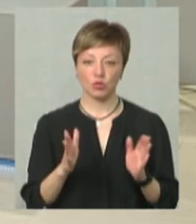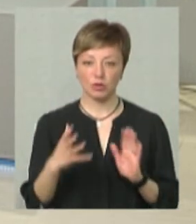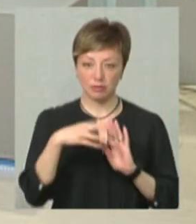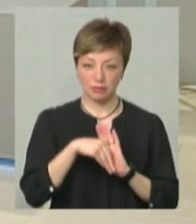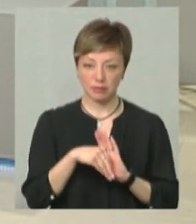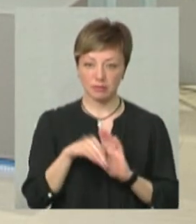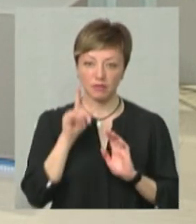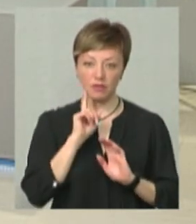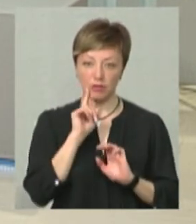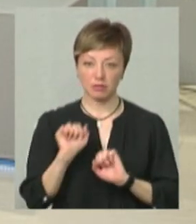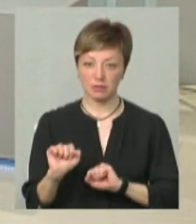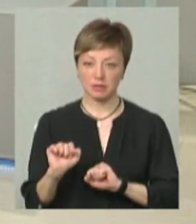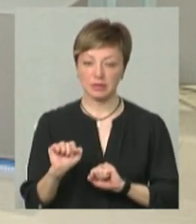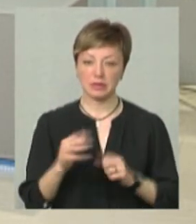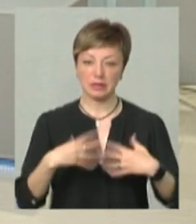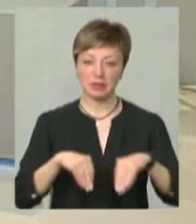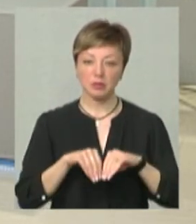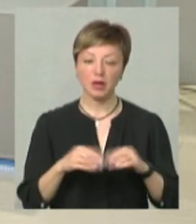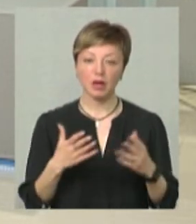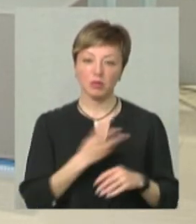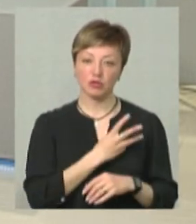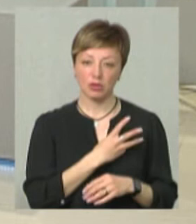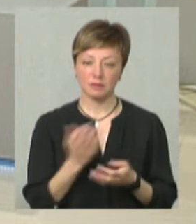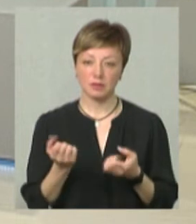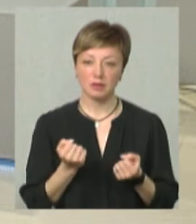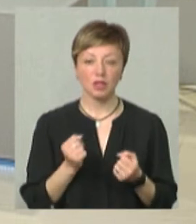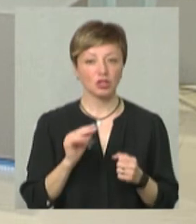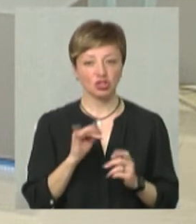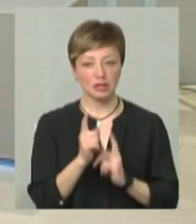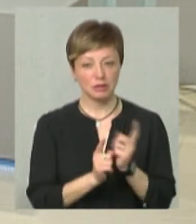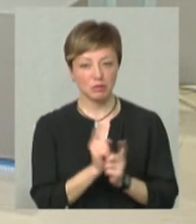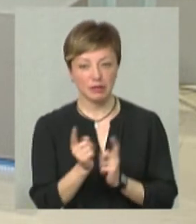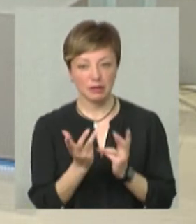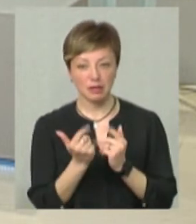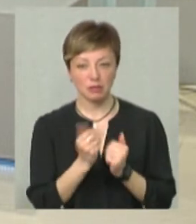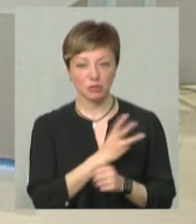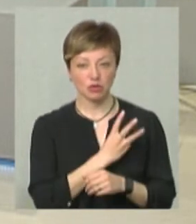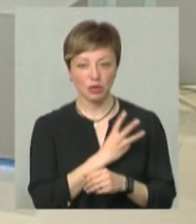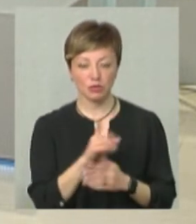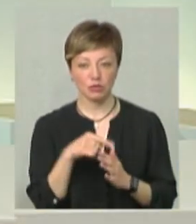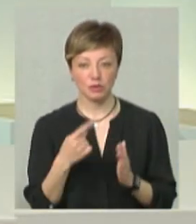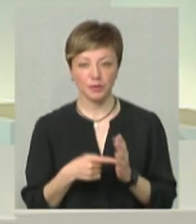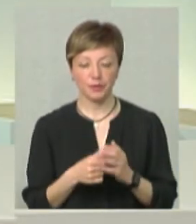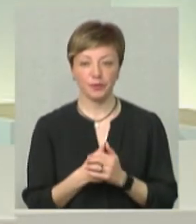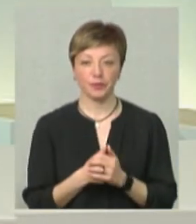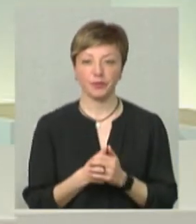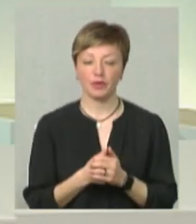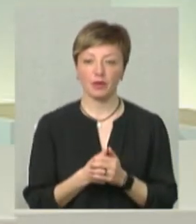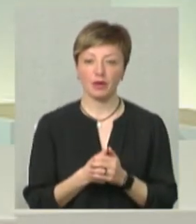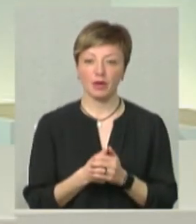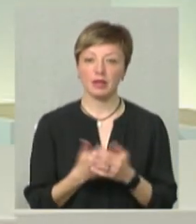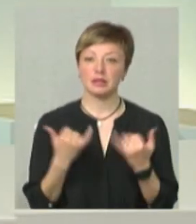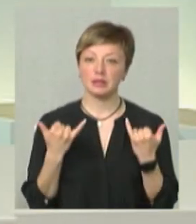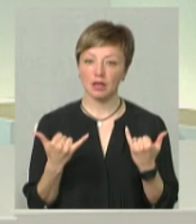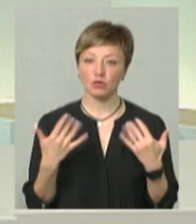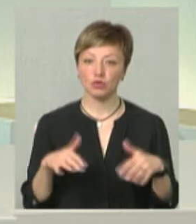прихищені у тих сім'ях, які виявили бажання. Чи не змінилася кількість бажаючих відтоді, як говорив?